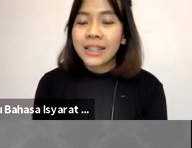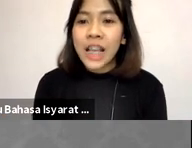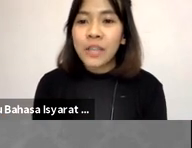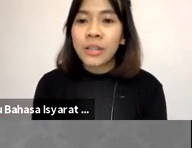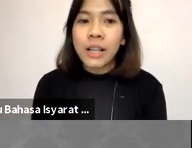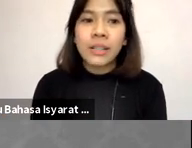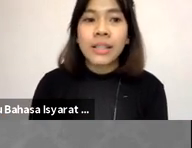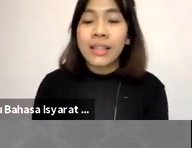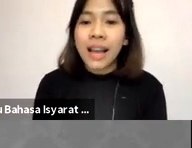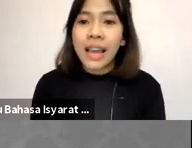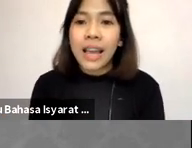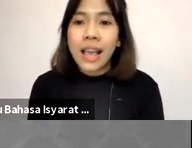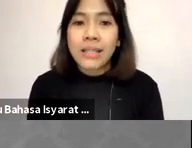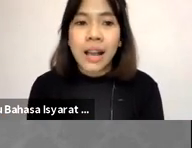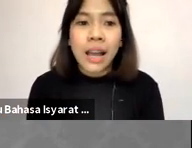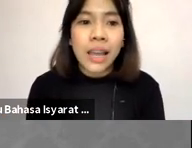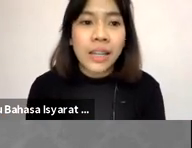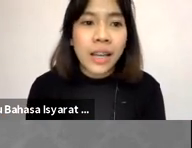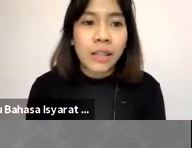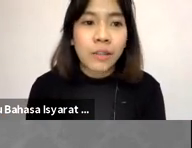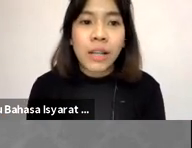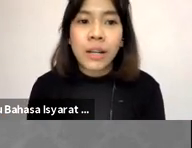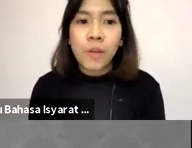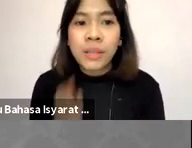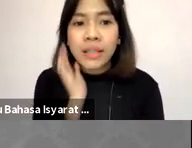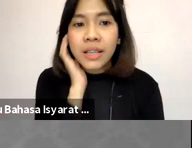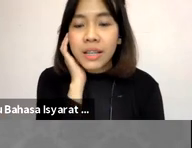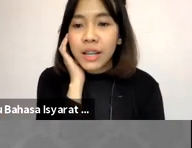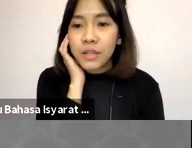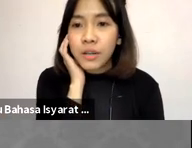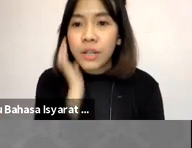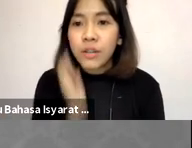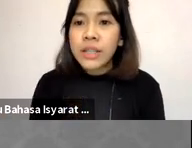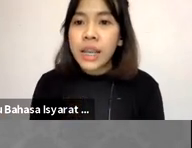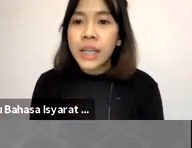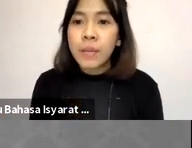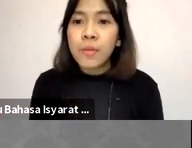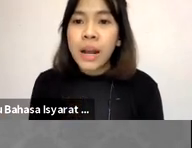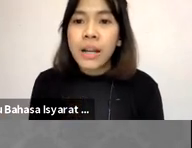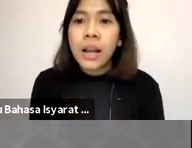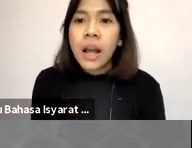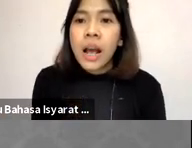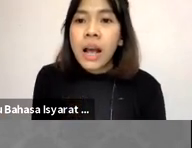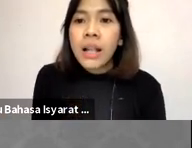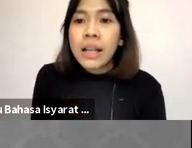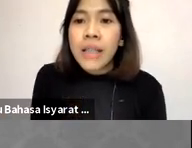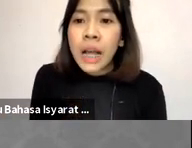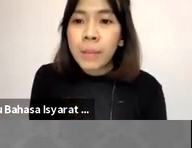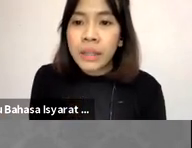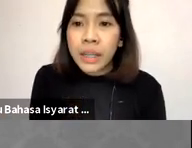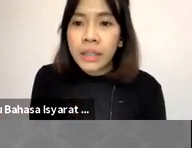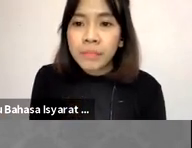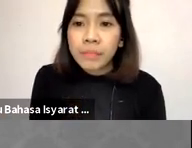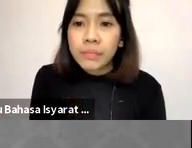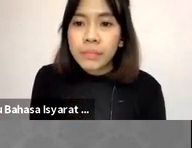saya lanjutkan tentang skkni atau standar kompetensi kerja Nasional Indonesia ini merupakan Hai hal yang